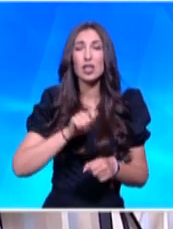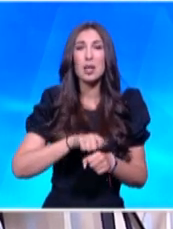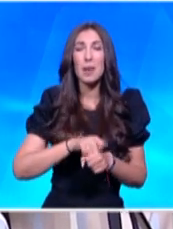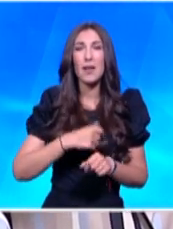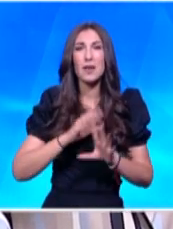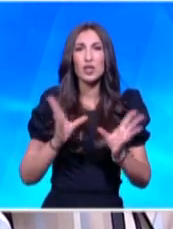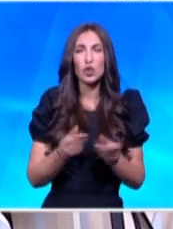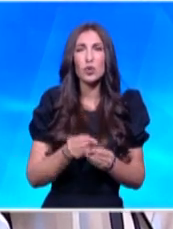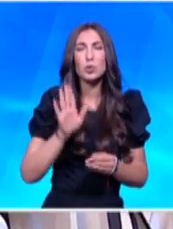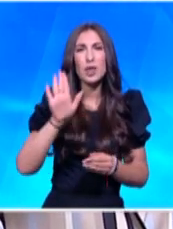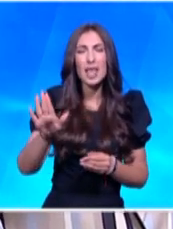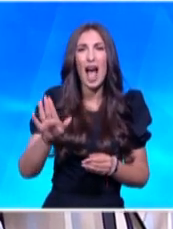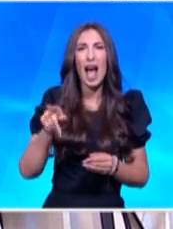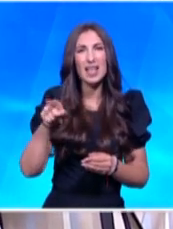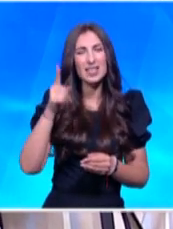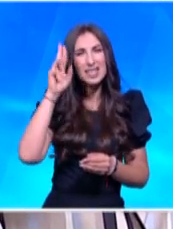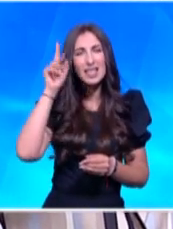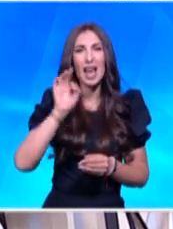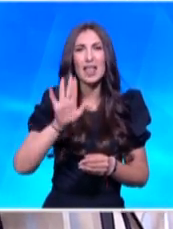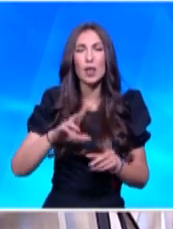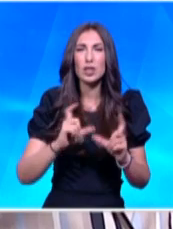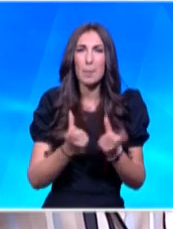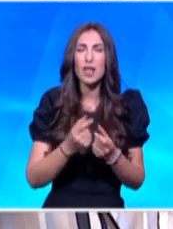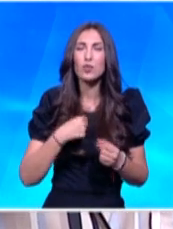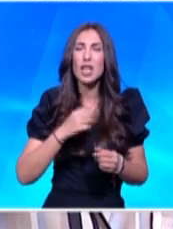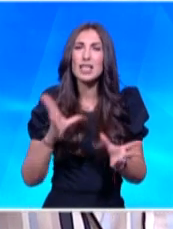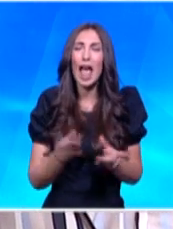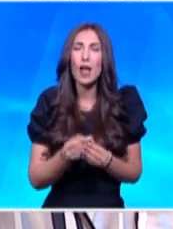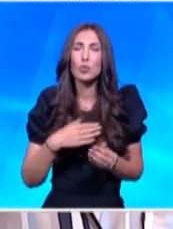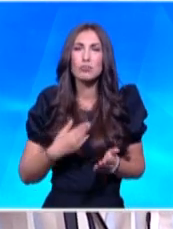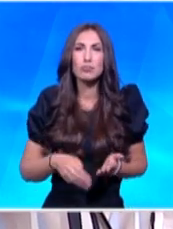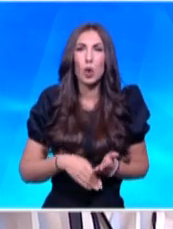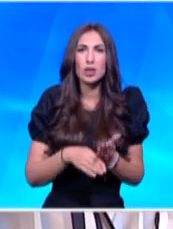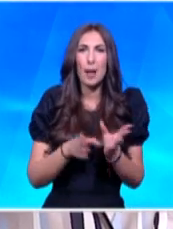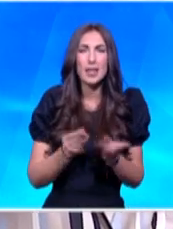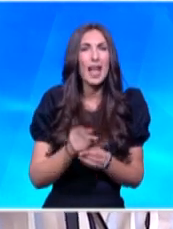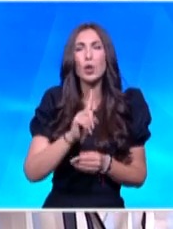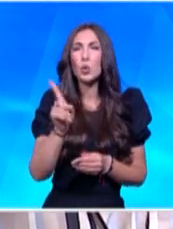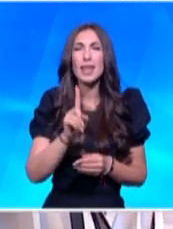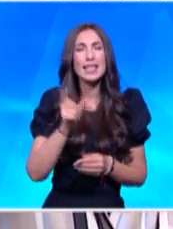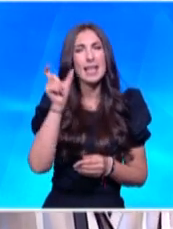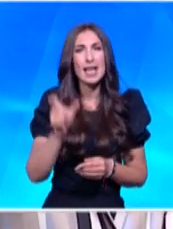възможно, тя и нейното семейство, да знаят, че ние сме с тях. Че те не са сами.